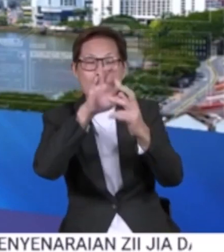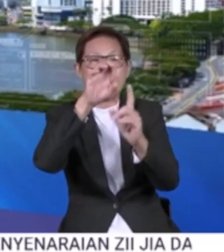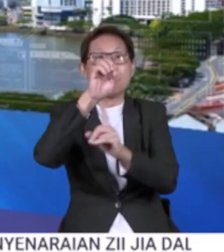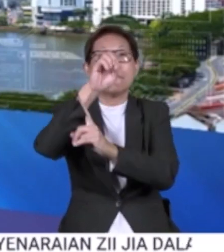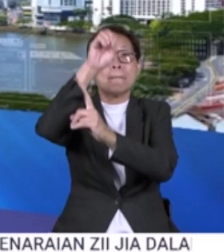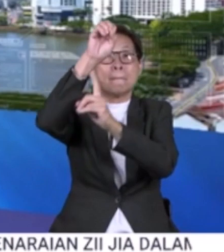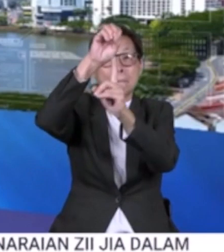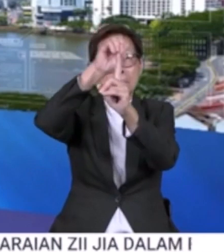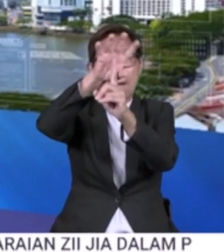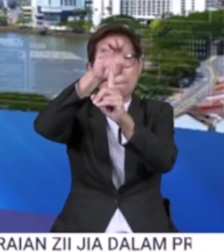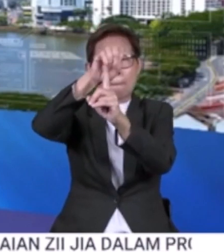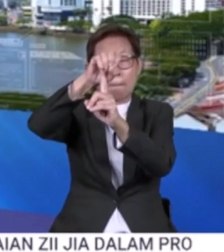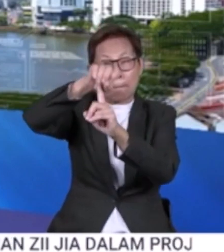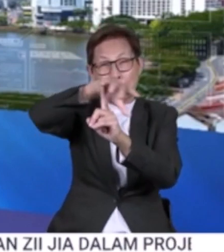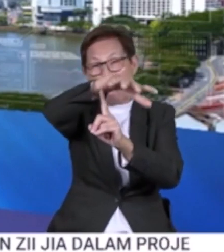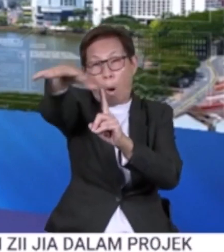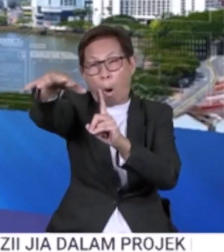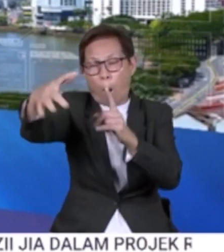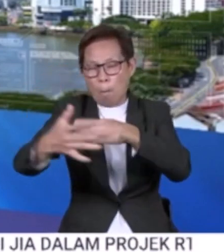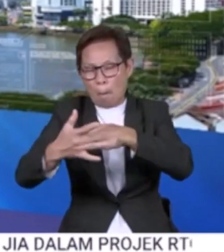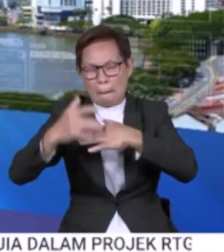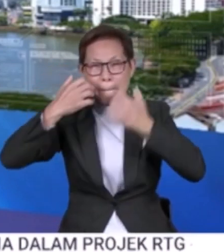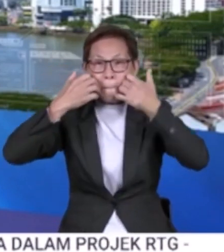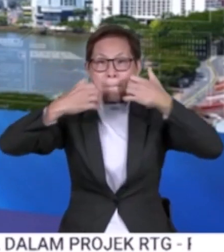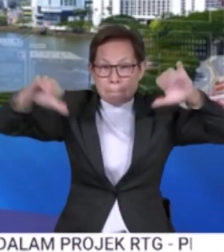berteknologi terkini dikenal